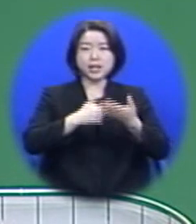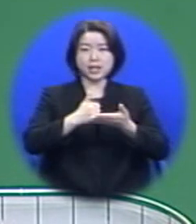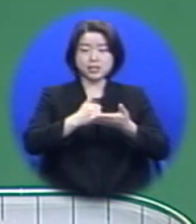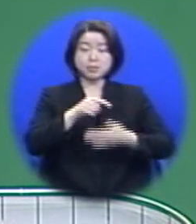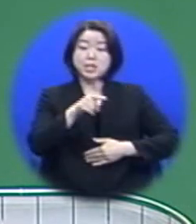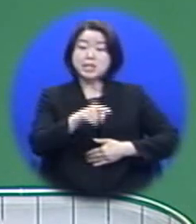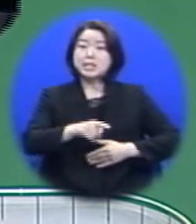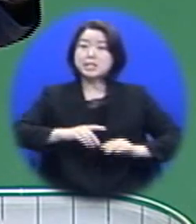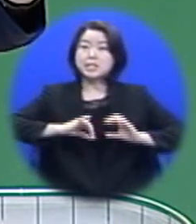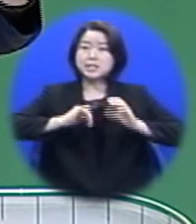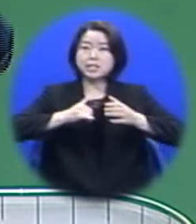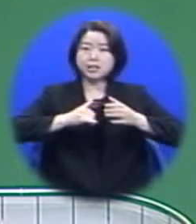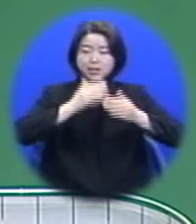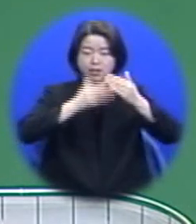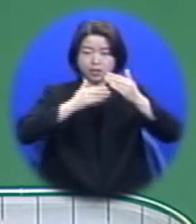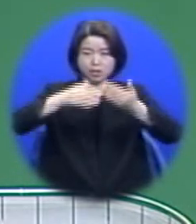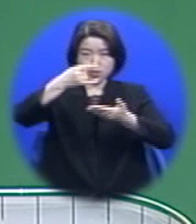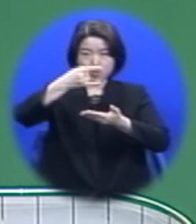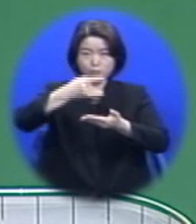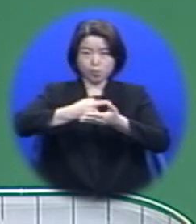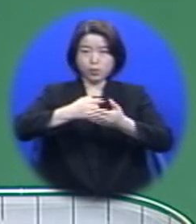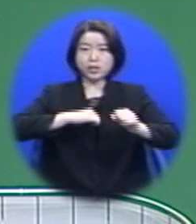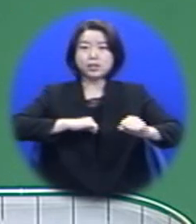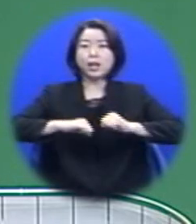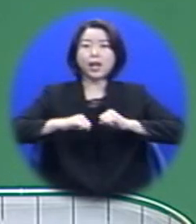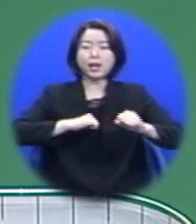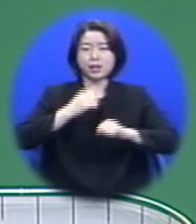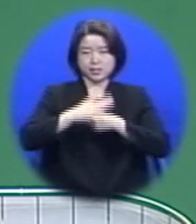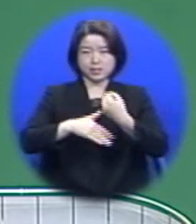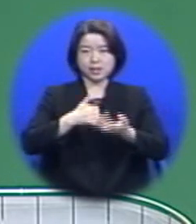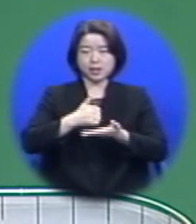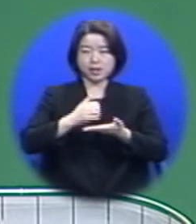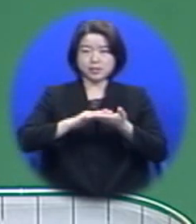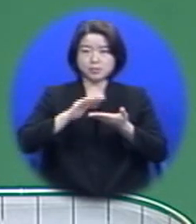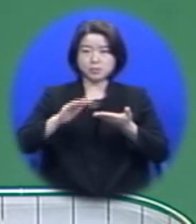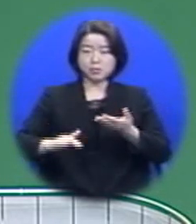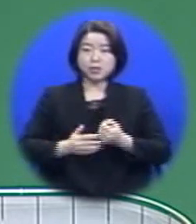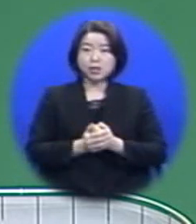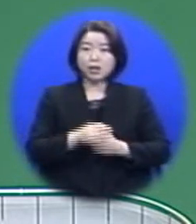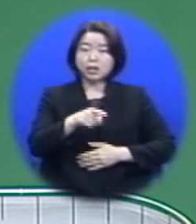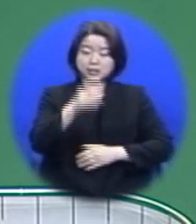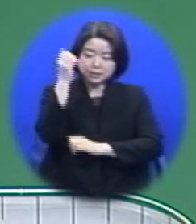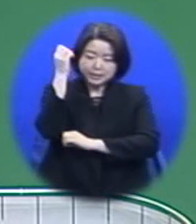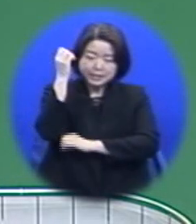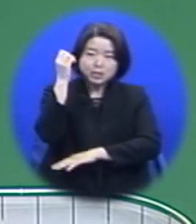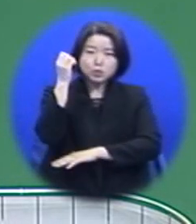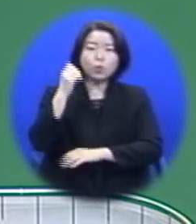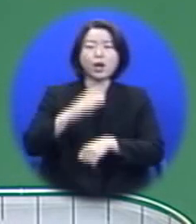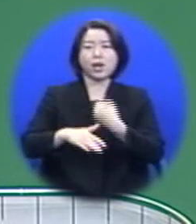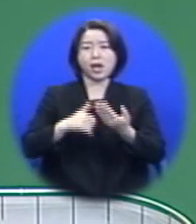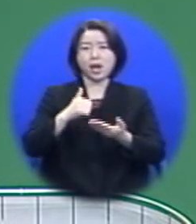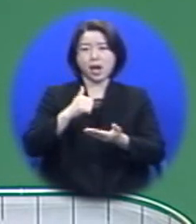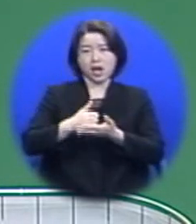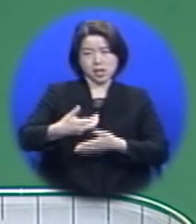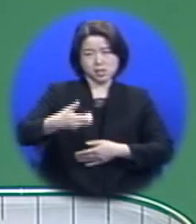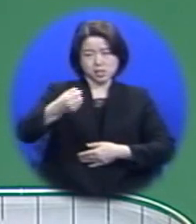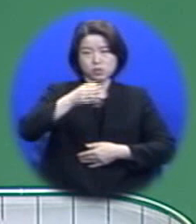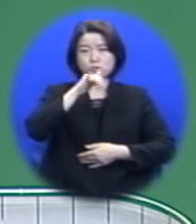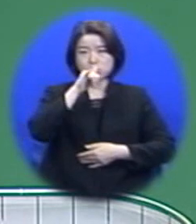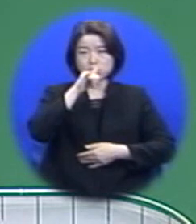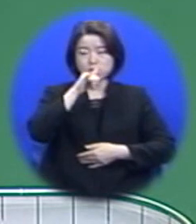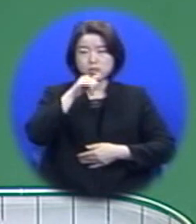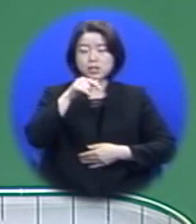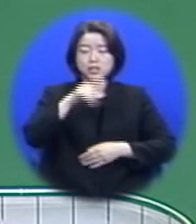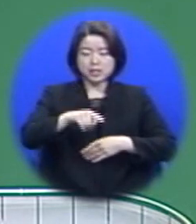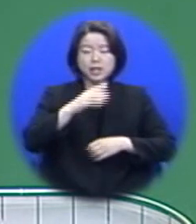세상에 하는 하나님이 그 그 근거가 하나님에게 있습니다 이게 하나님의